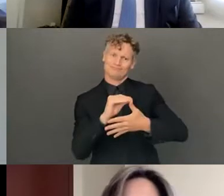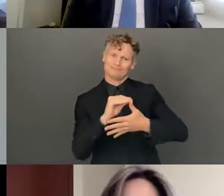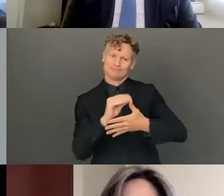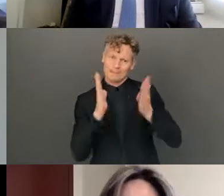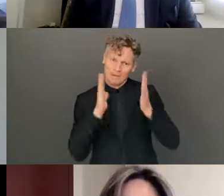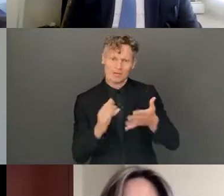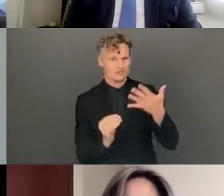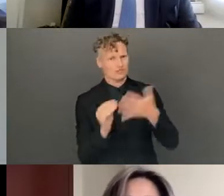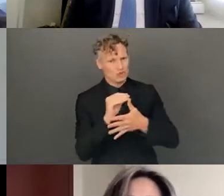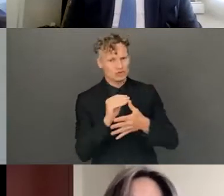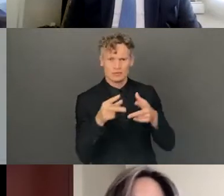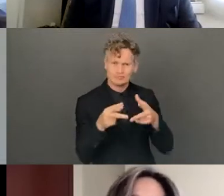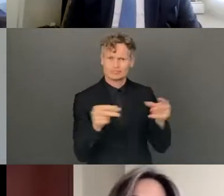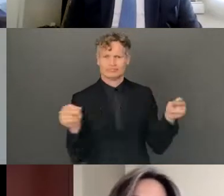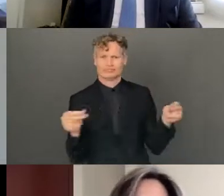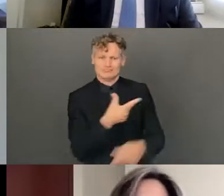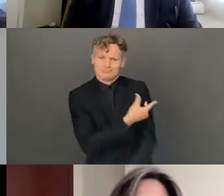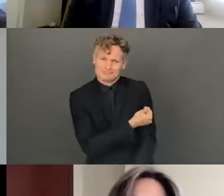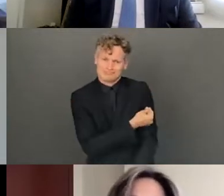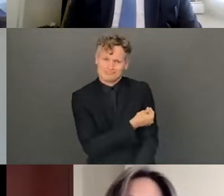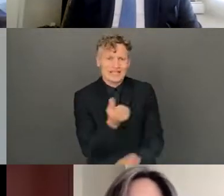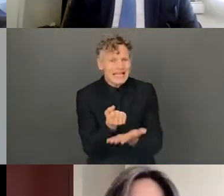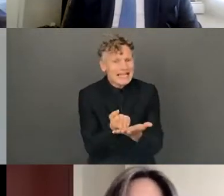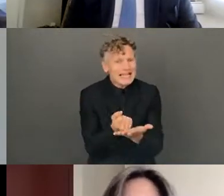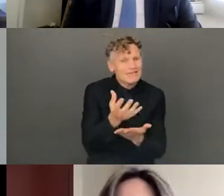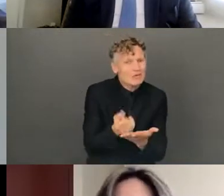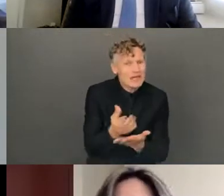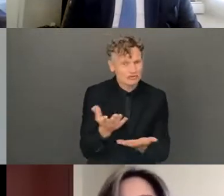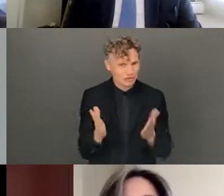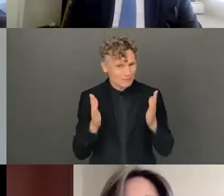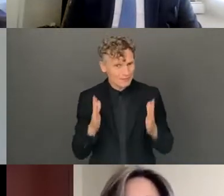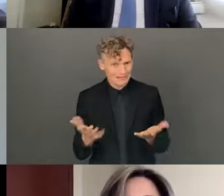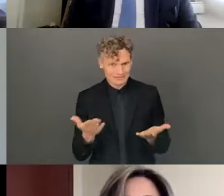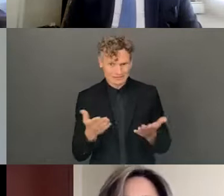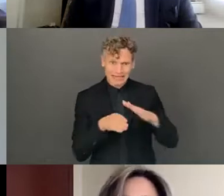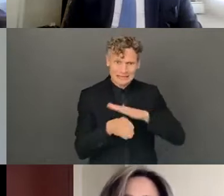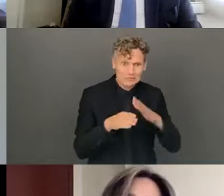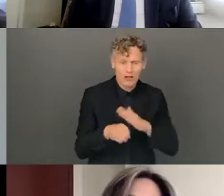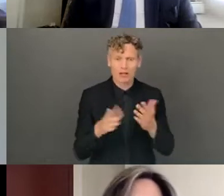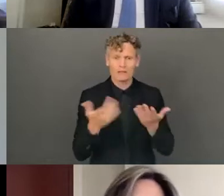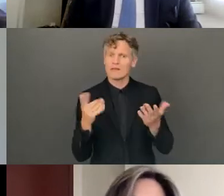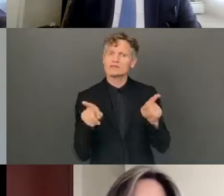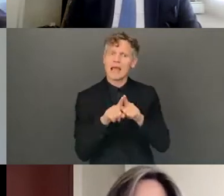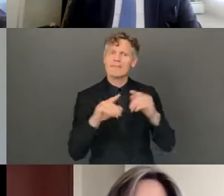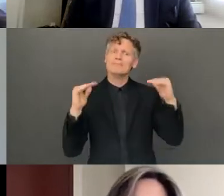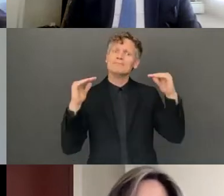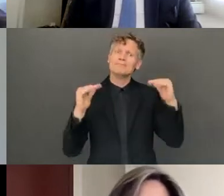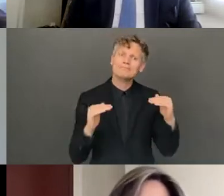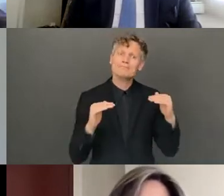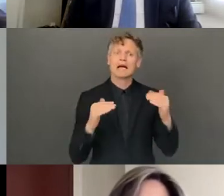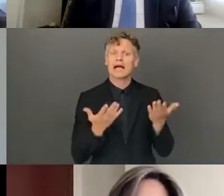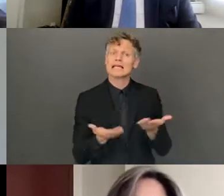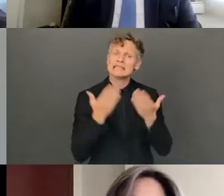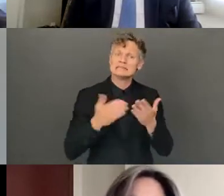que les informations sur vaccination devraient être accessibles en forme facile à lire et que